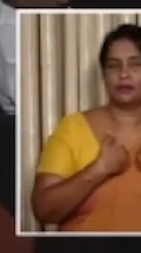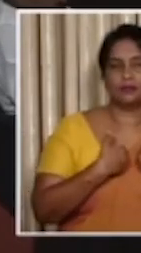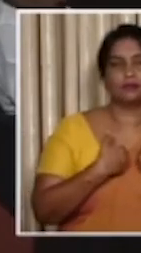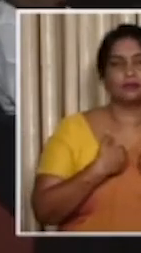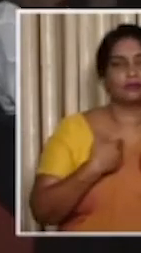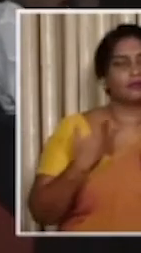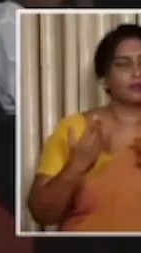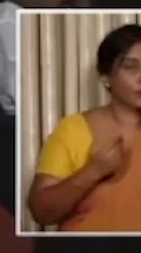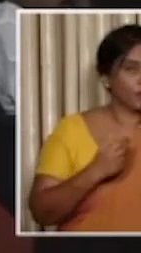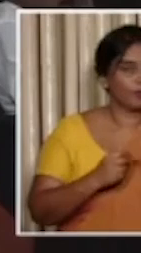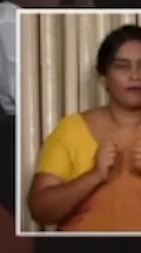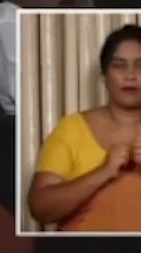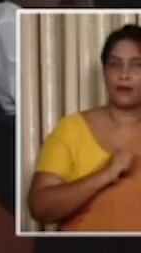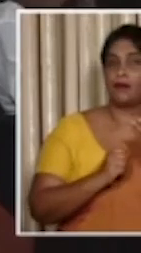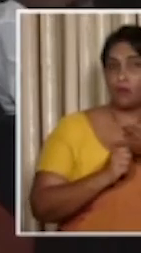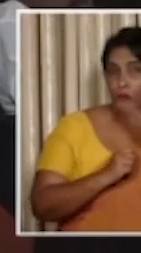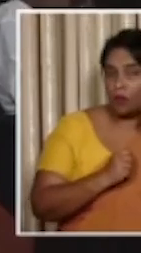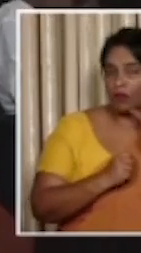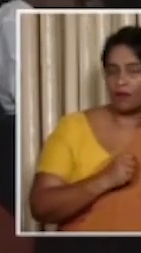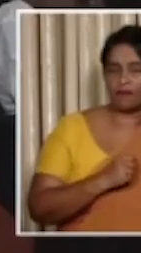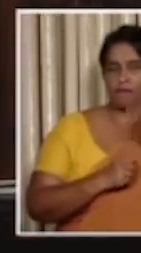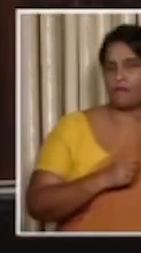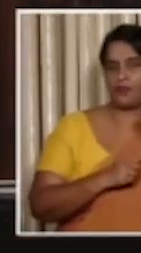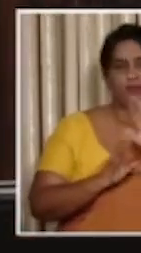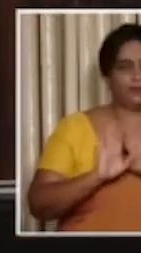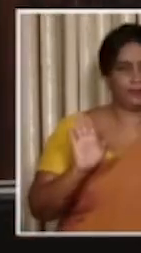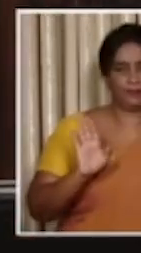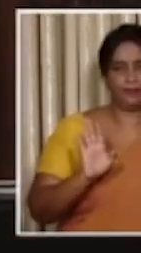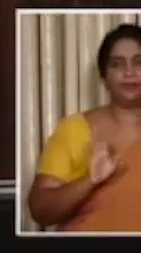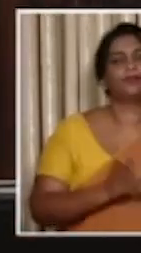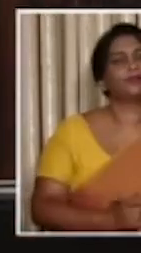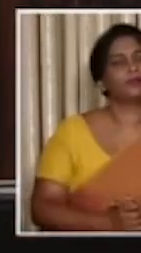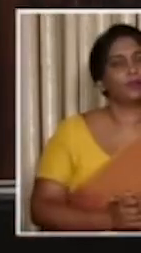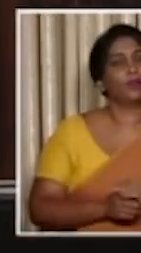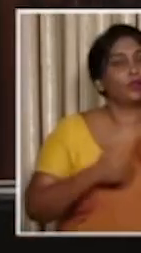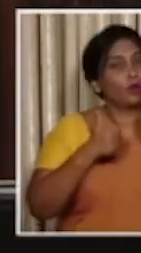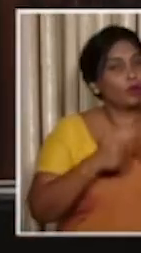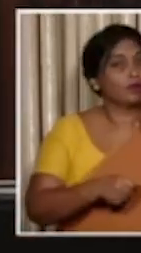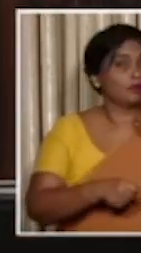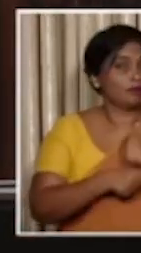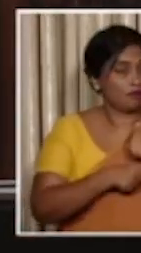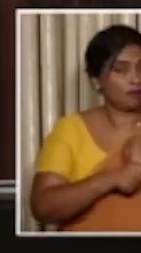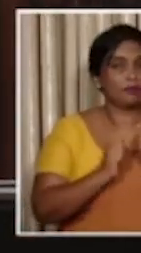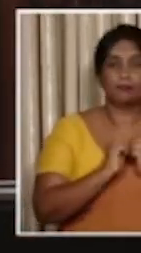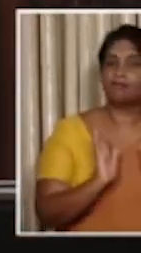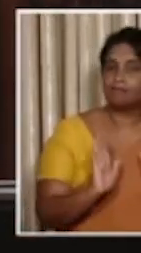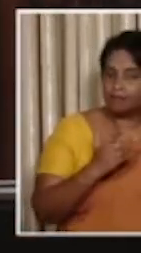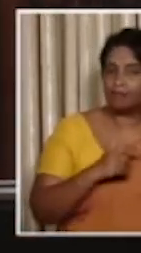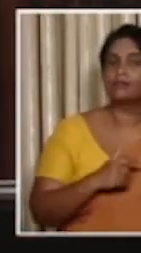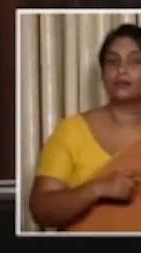කිසිසේත්ම හැකියාවක් ලැබේවි කියලා විශ්වාස කරන්නේ නැහැ. යහපත් රාජ්‍යයක් ගොඩනගනවා